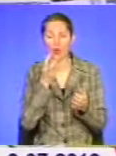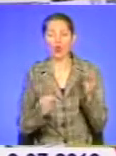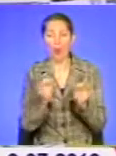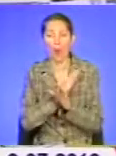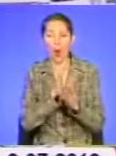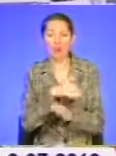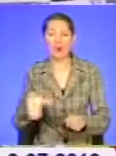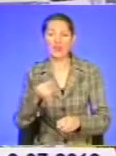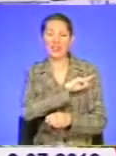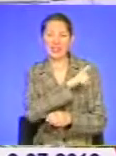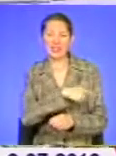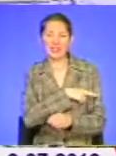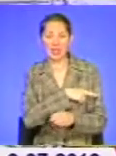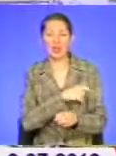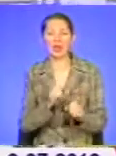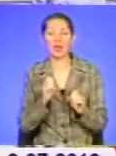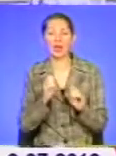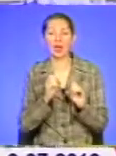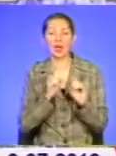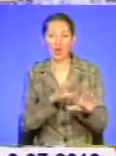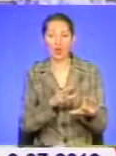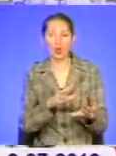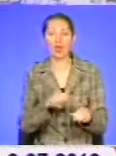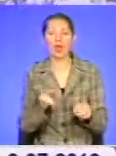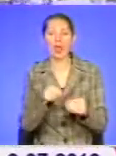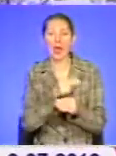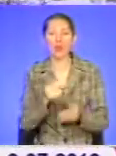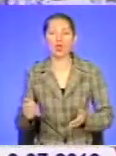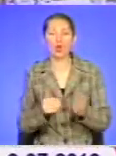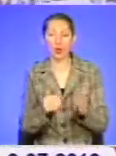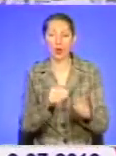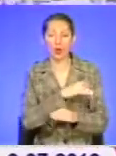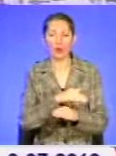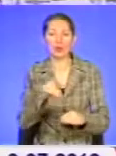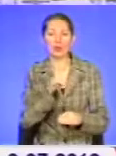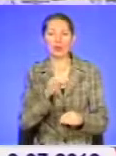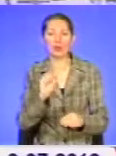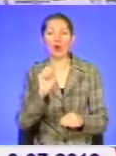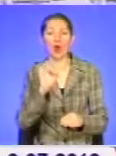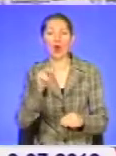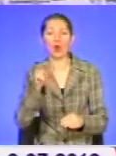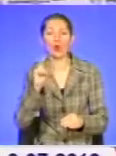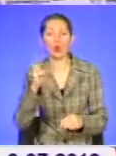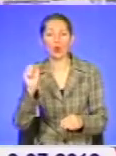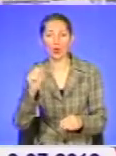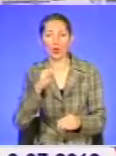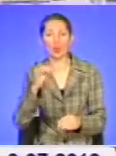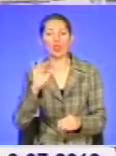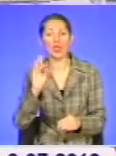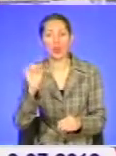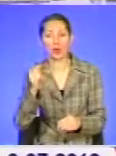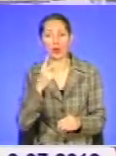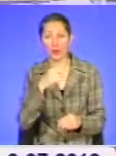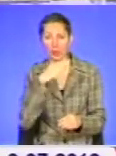Тернополя. Це є Зарудкою, Жилова, Крушельницькою, як ви можете переконатись, вже робляться дороги. І в подальшому будуть робитися